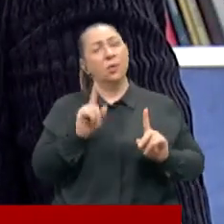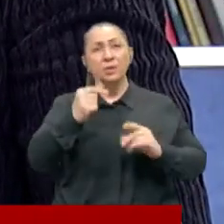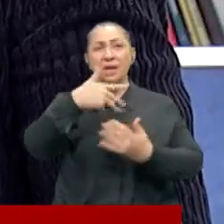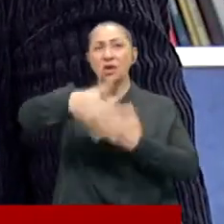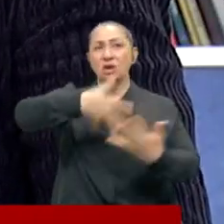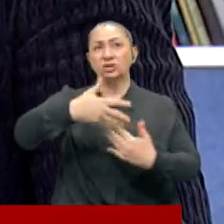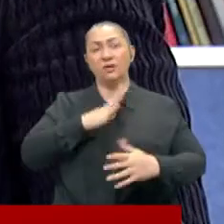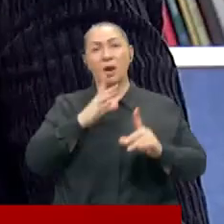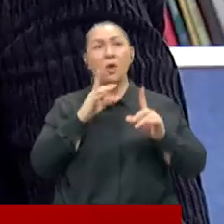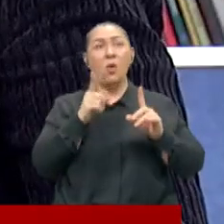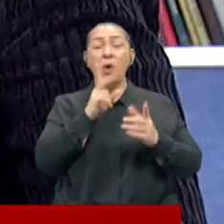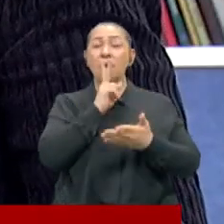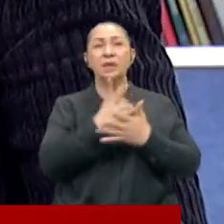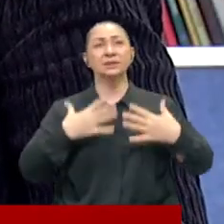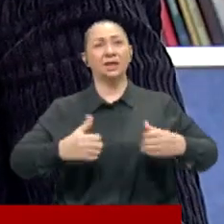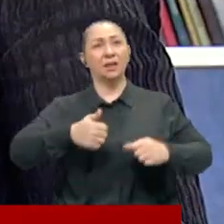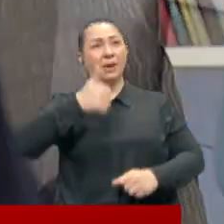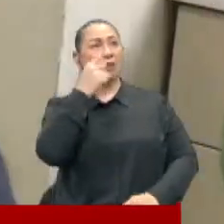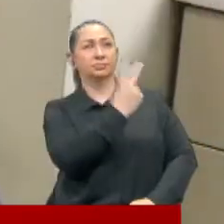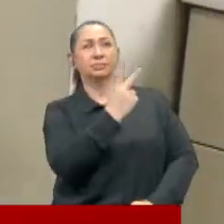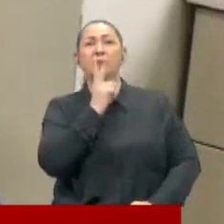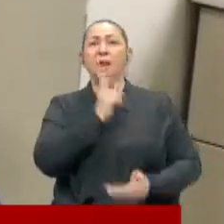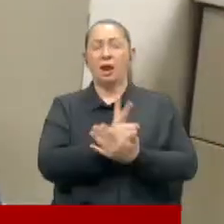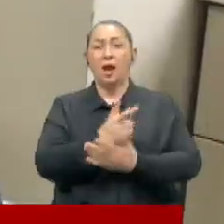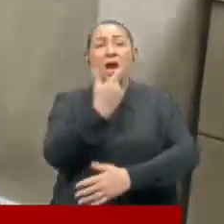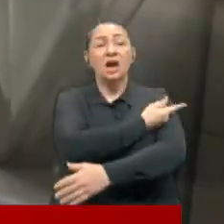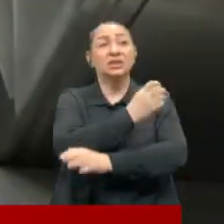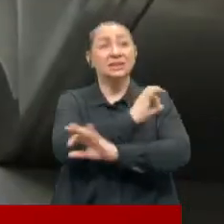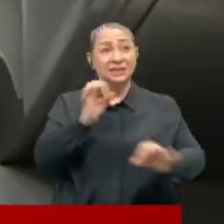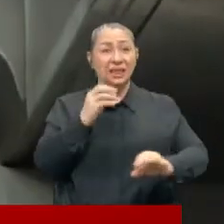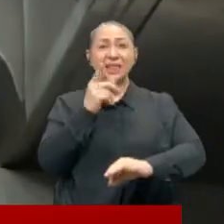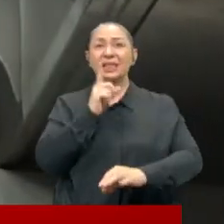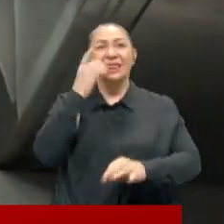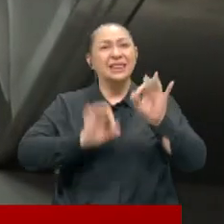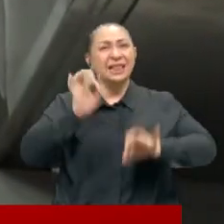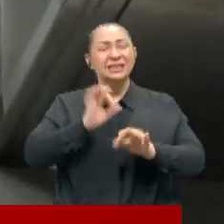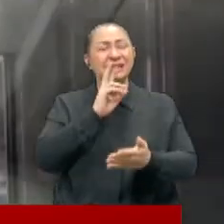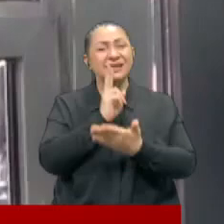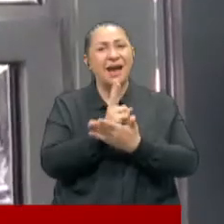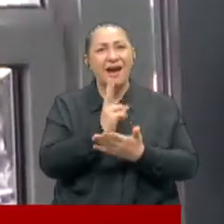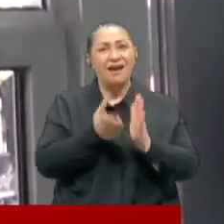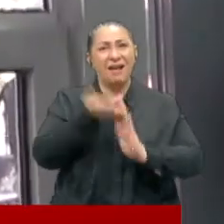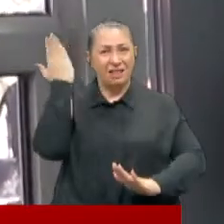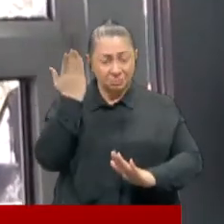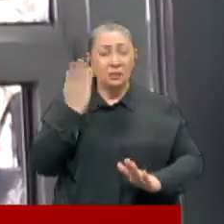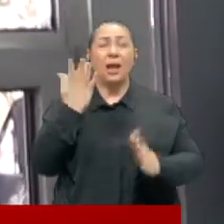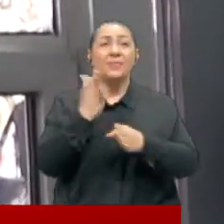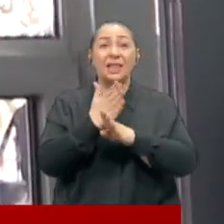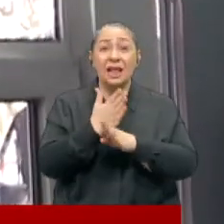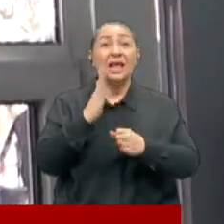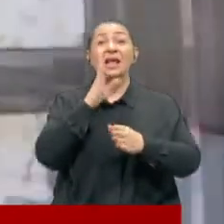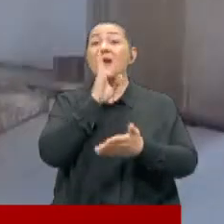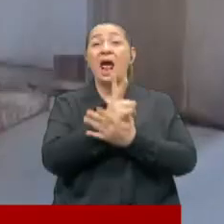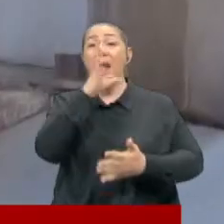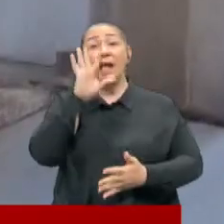orada bir karışıklık oldu o kadar Sağlık Bakanlığının kararı başı Sızlar Ates zorunluluğunun kaldırılması kararının hem sebebini hem de